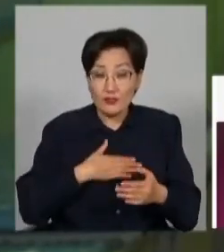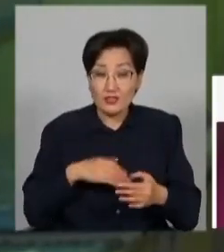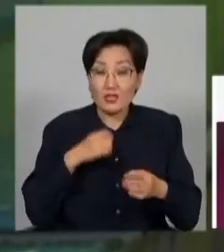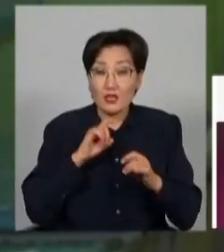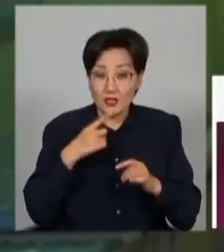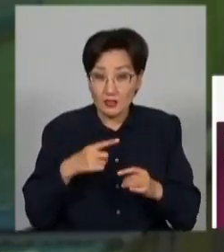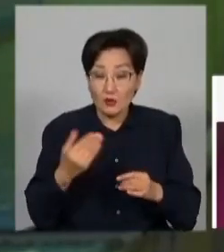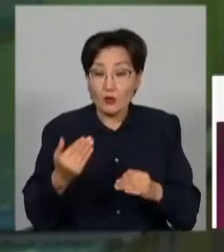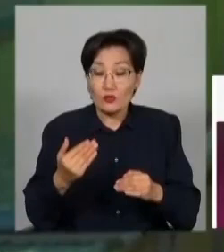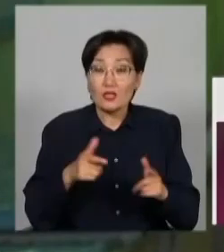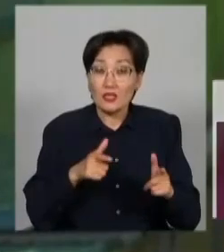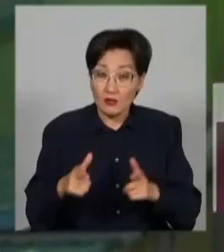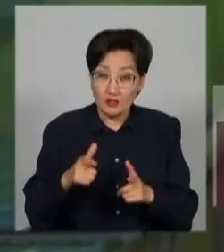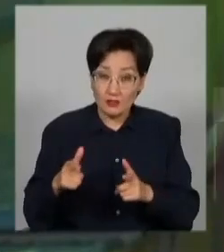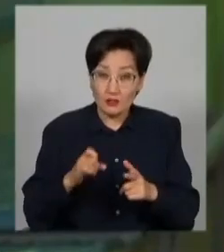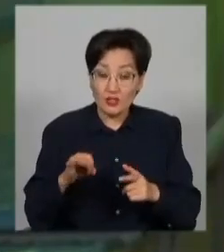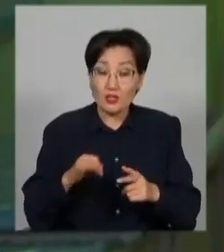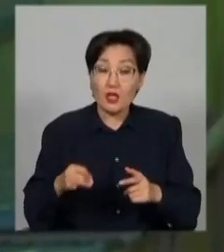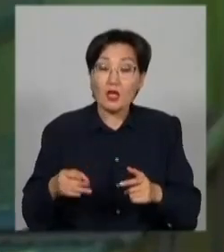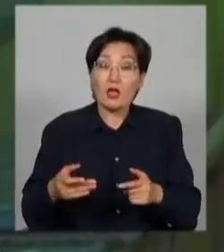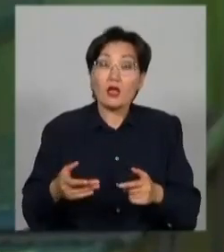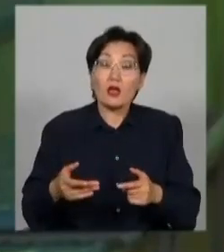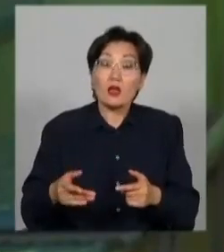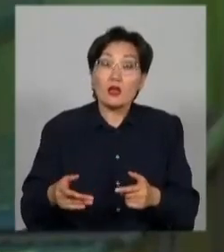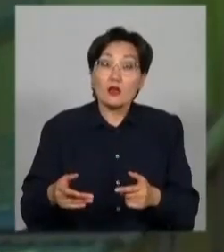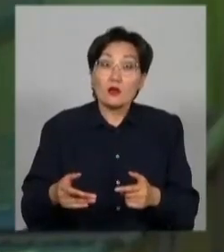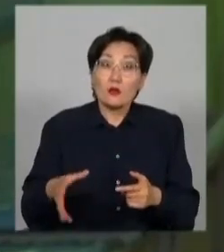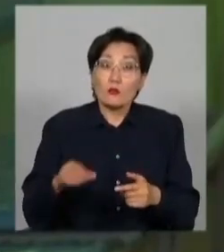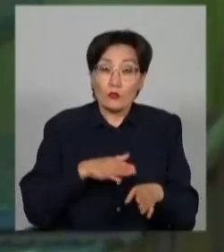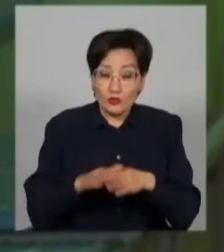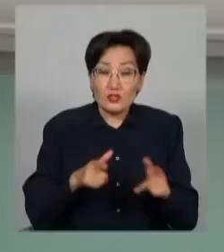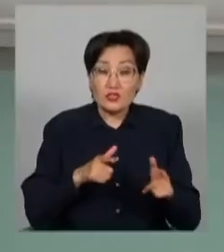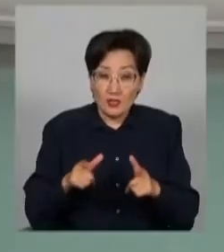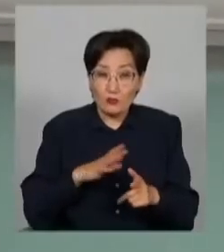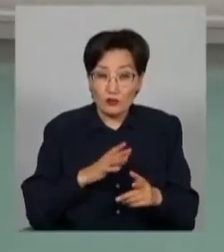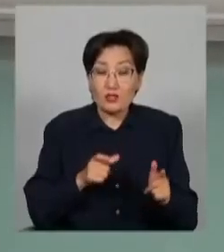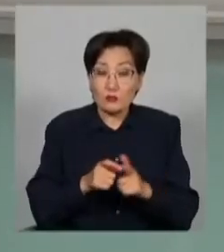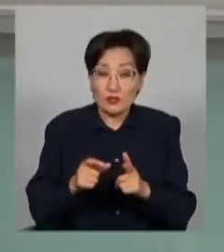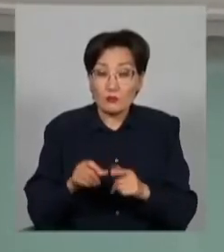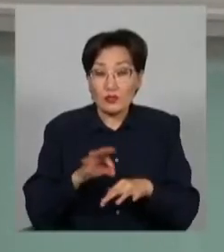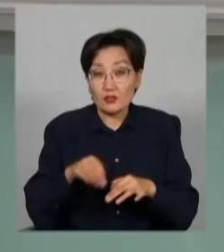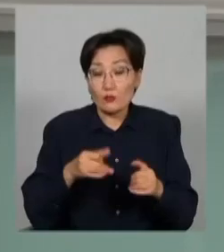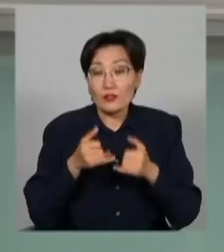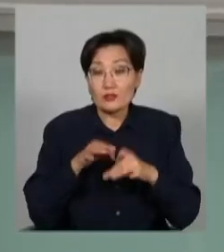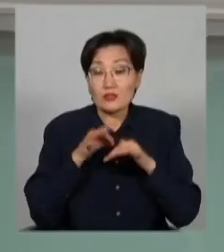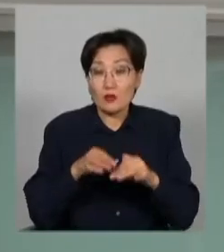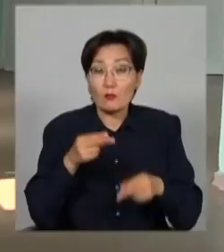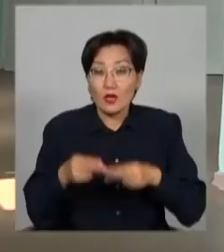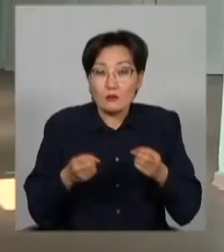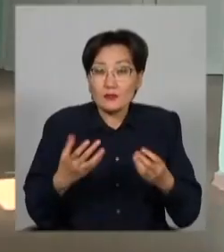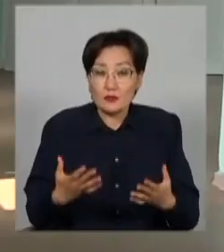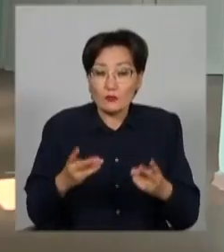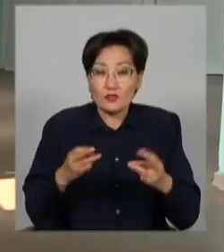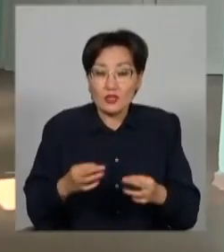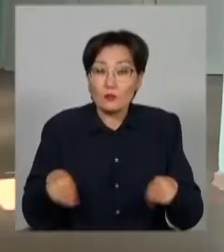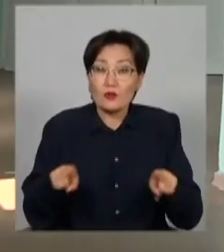ол кісіге дайындадық. Және біз бәріне дайын болдық десек те болады. Науқасқа жасалған ота қарапайым.